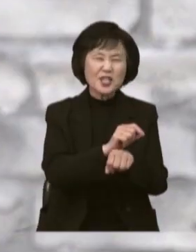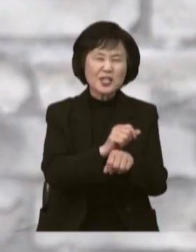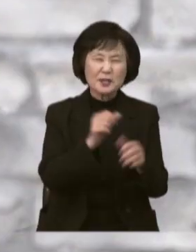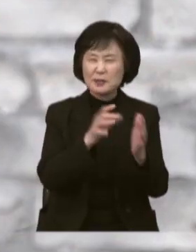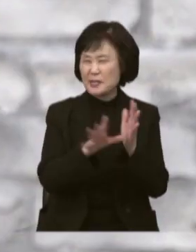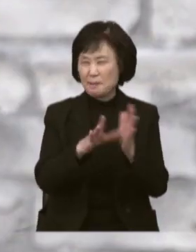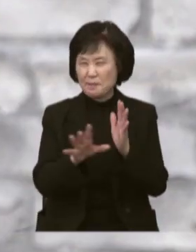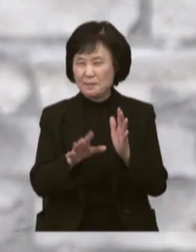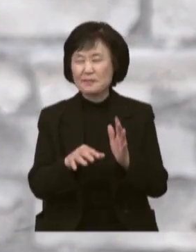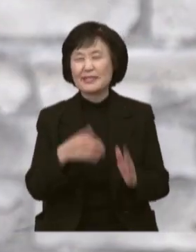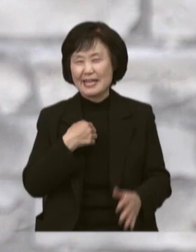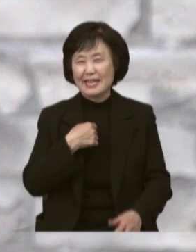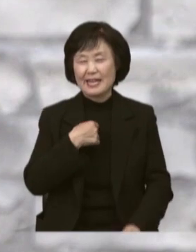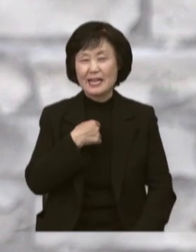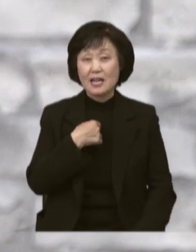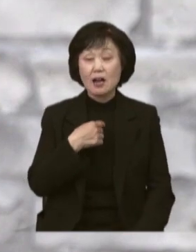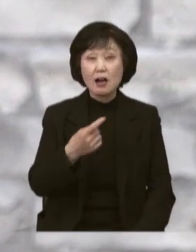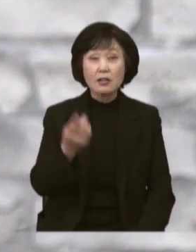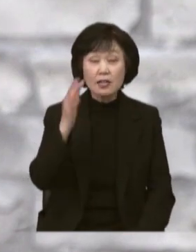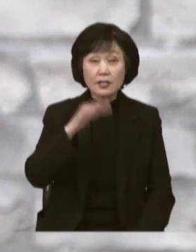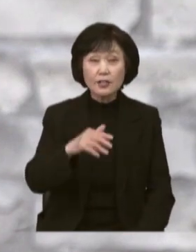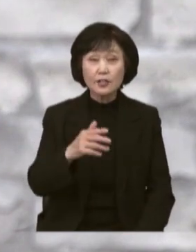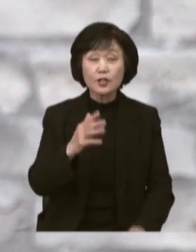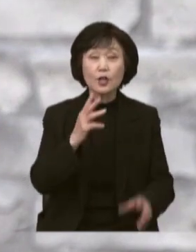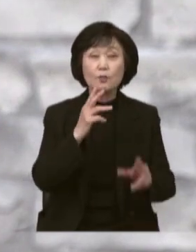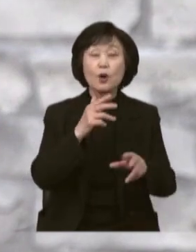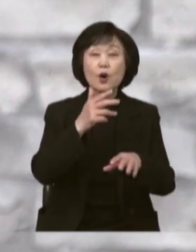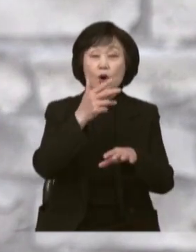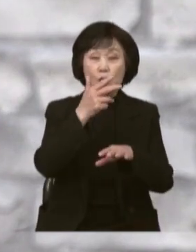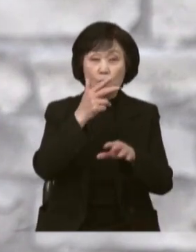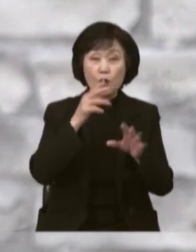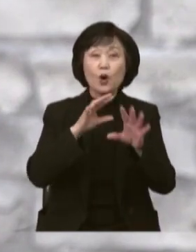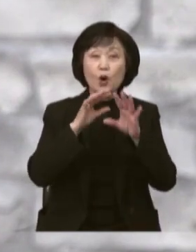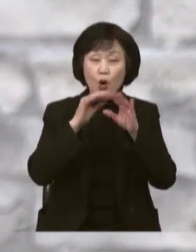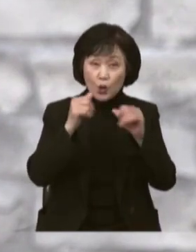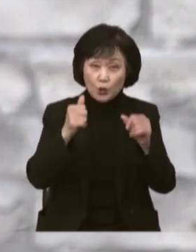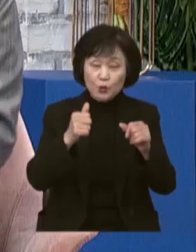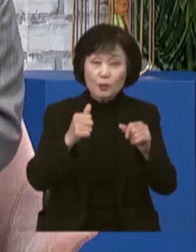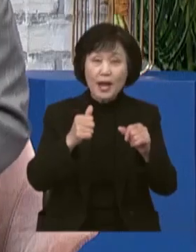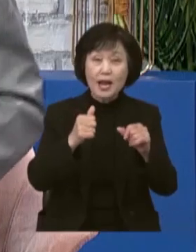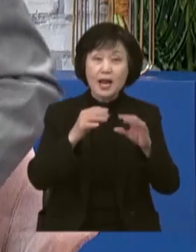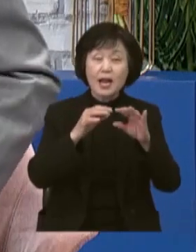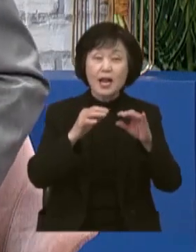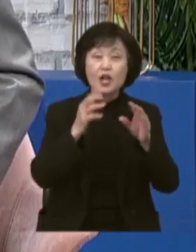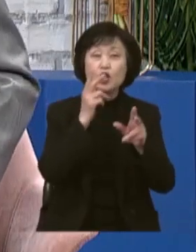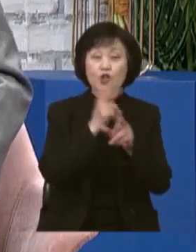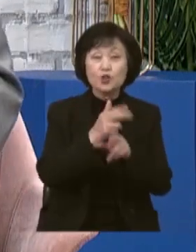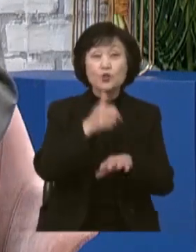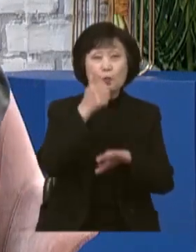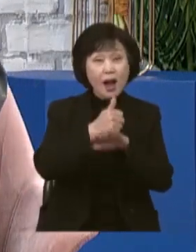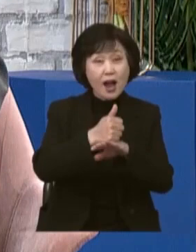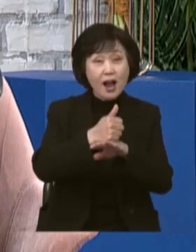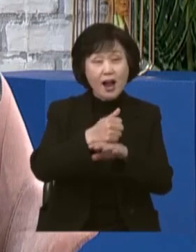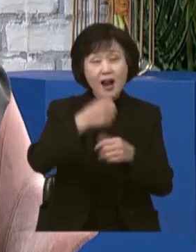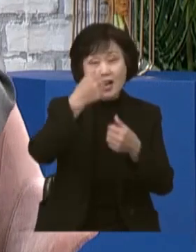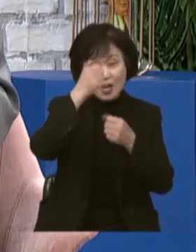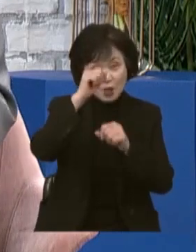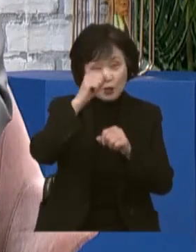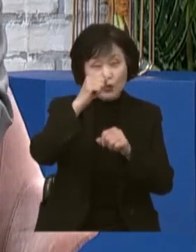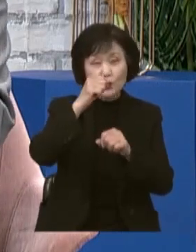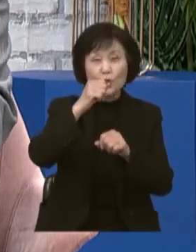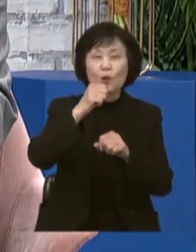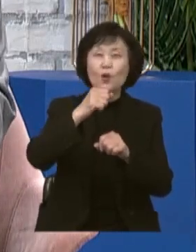그때 당시 불교 쪽만이 아니라 조금 더 세게도